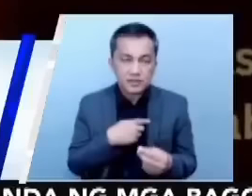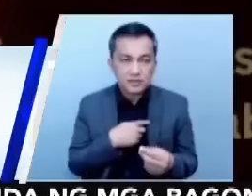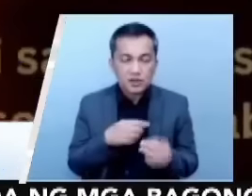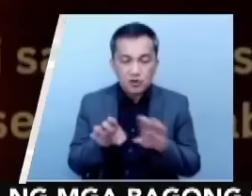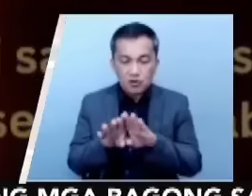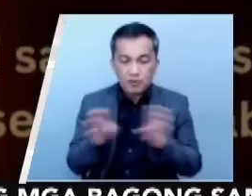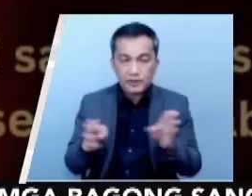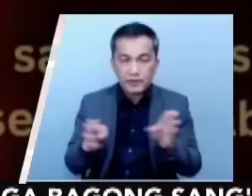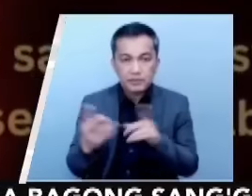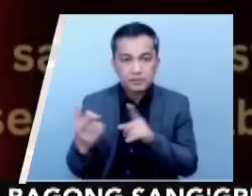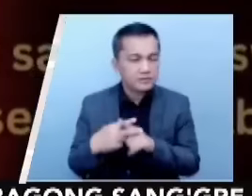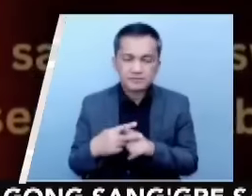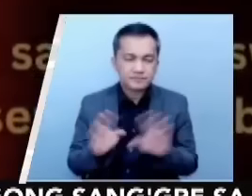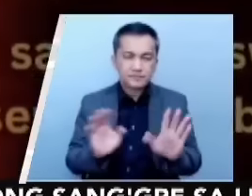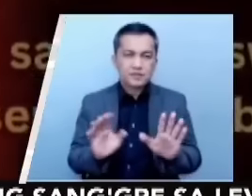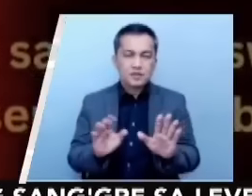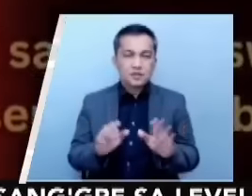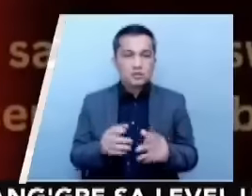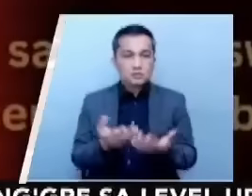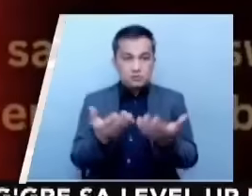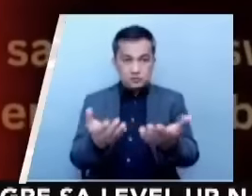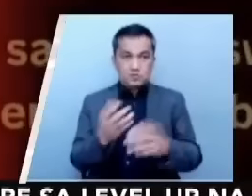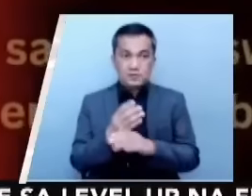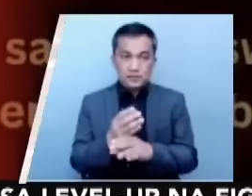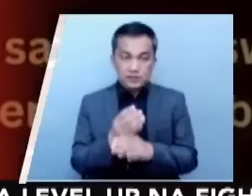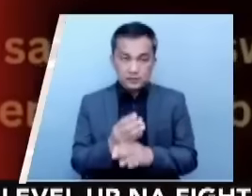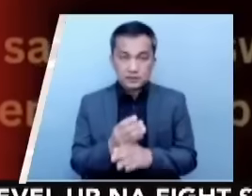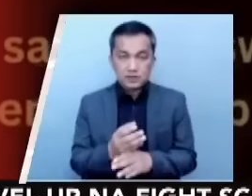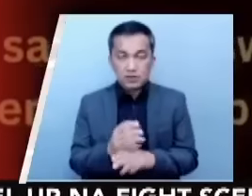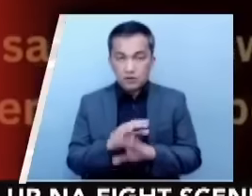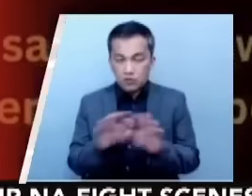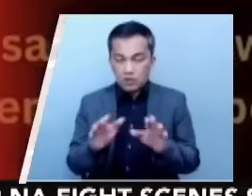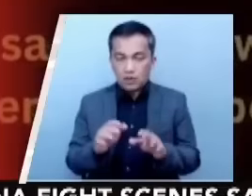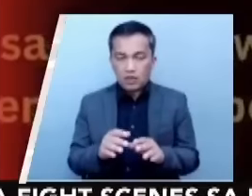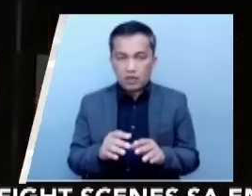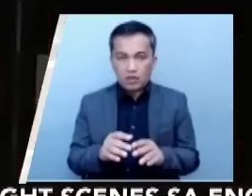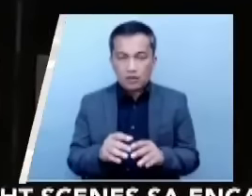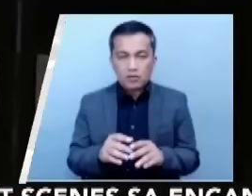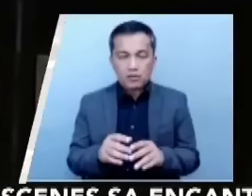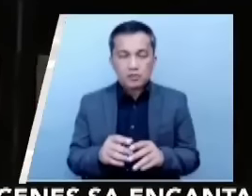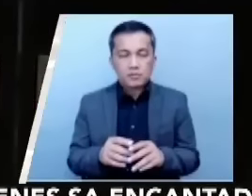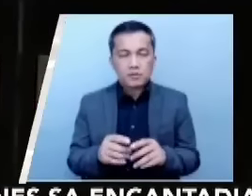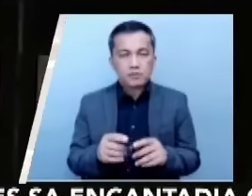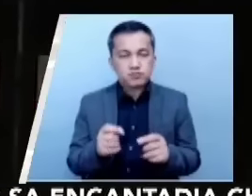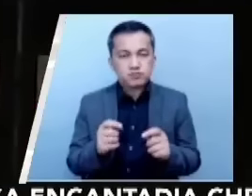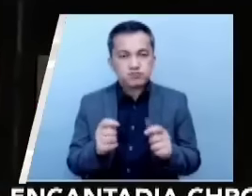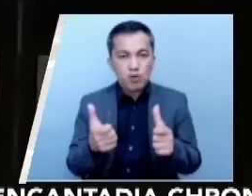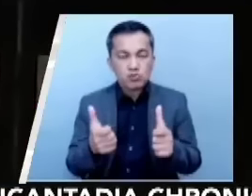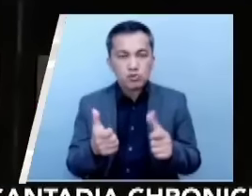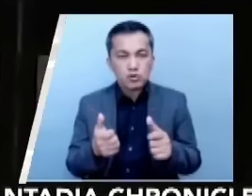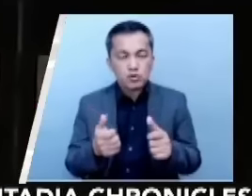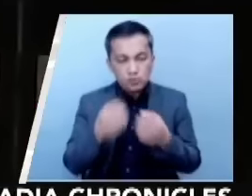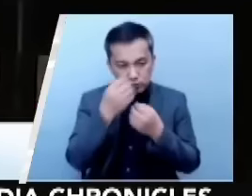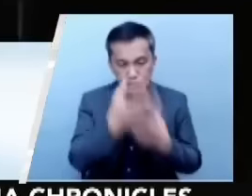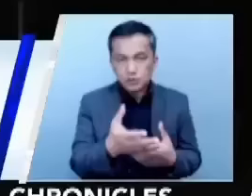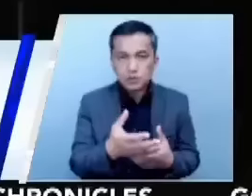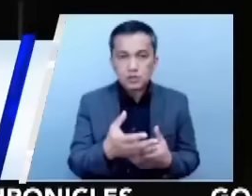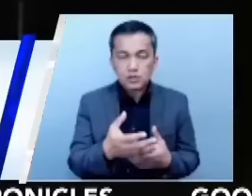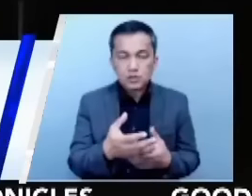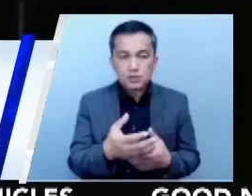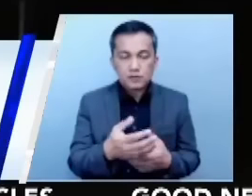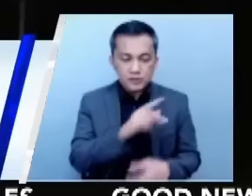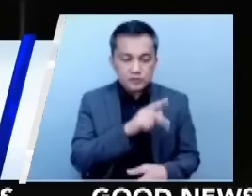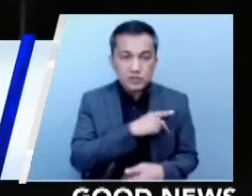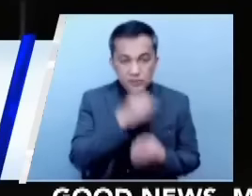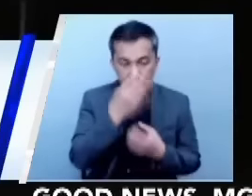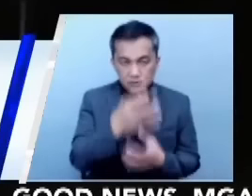mas maingat po tayo, wag po tayo agad-agad magbibigay ng personal information, wag po tayo agad-agad kakagat sa mga